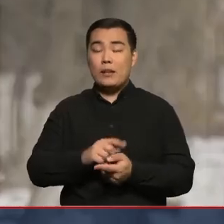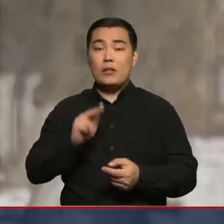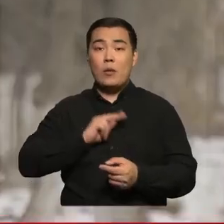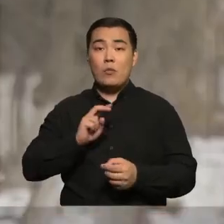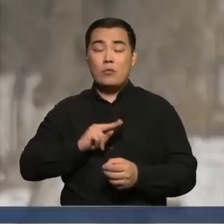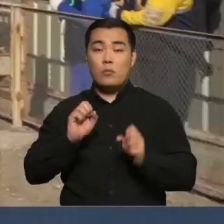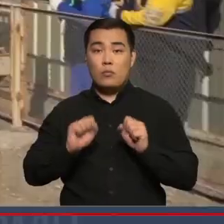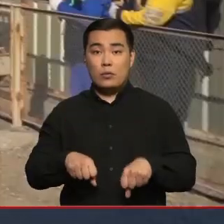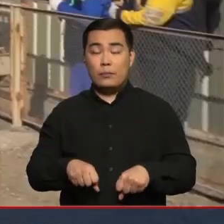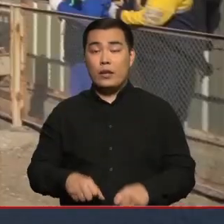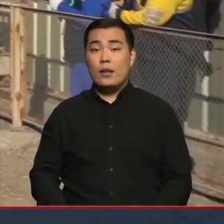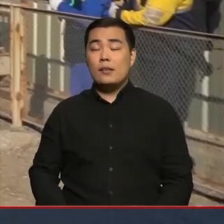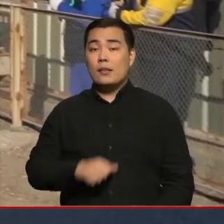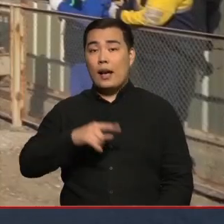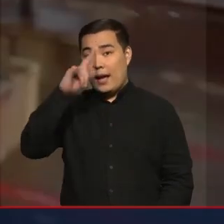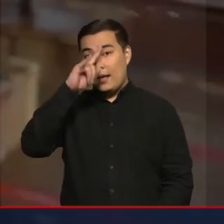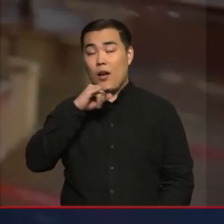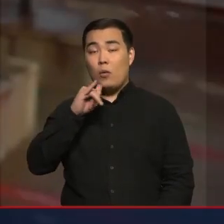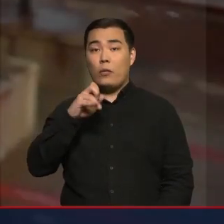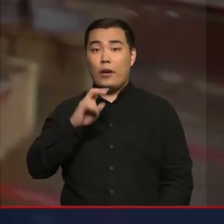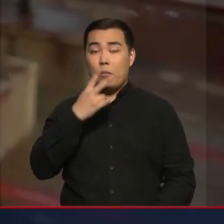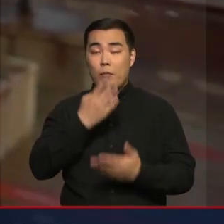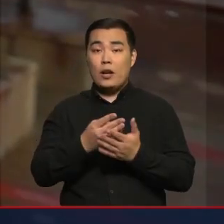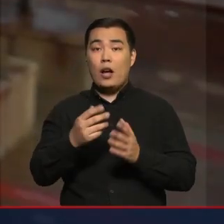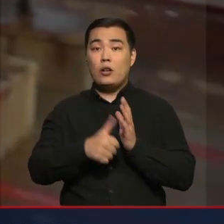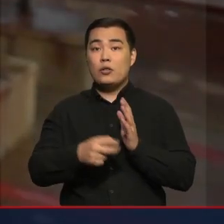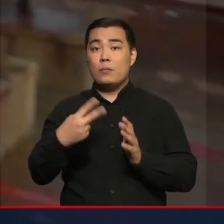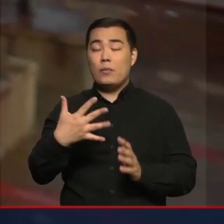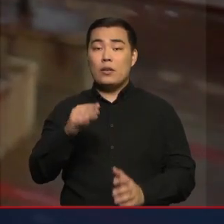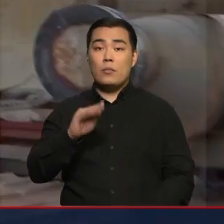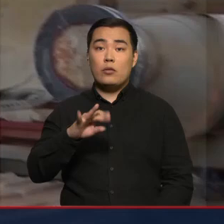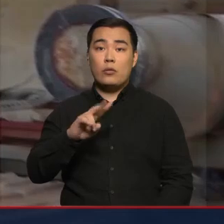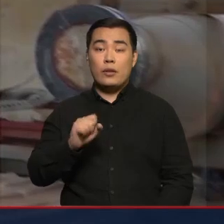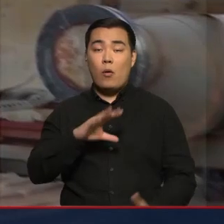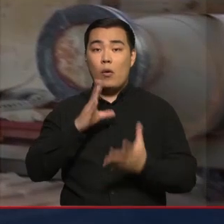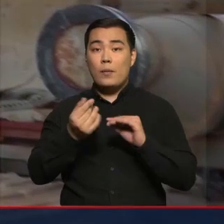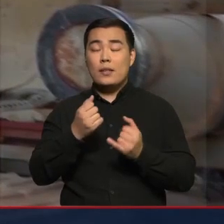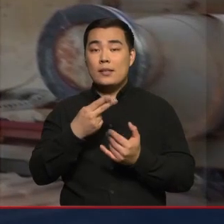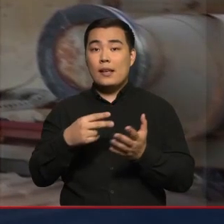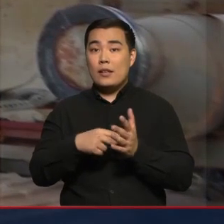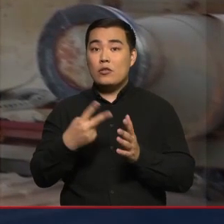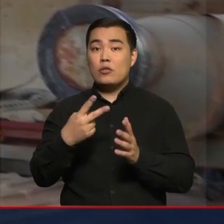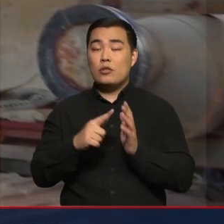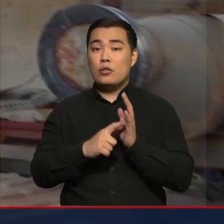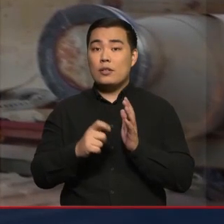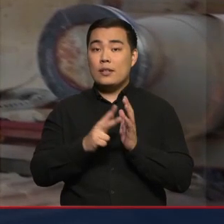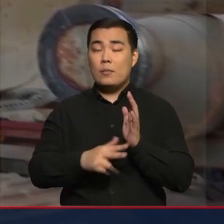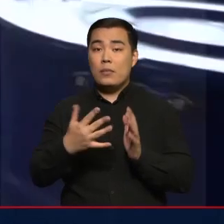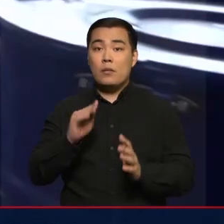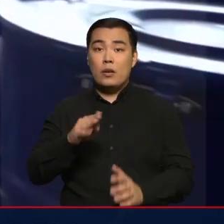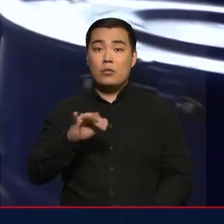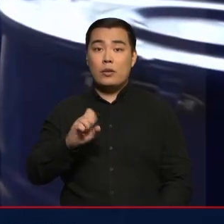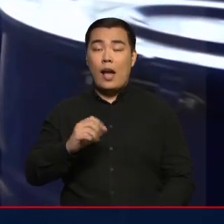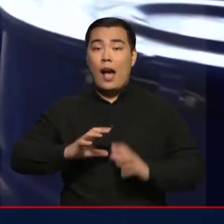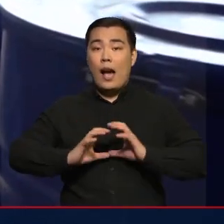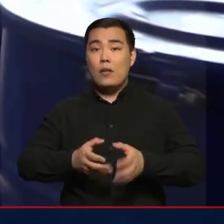болады деп ойлаймын. Қазақстанда барланған уран қорының көлемі 625 мың тонна, ал жалпы қор шамамен 785 мың тоннадай. Бізге